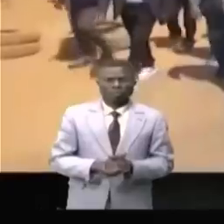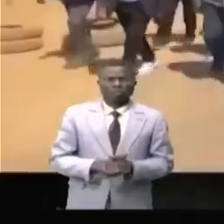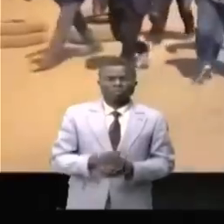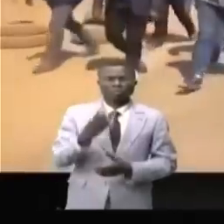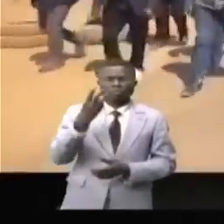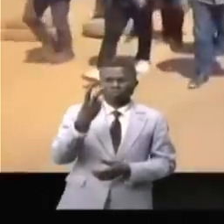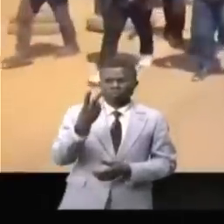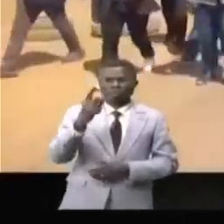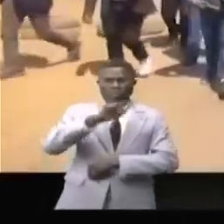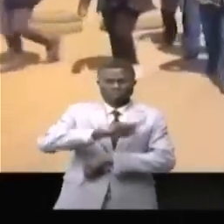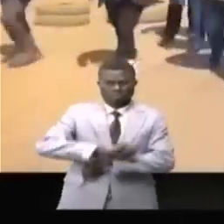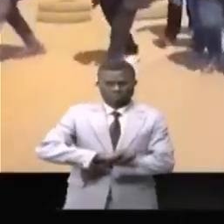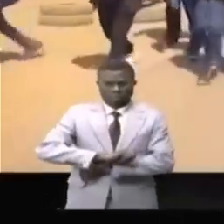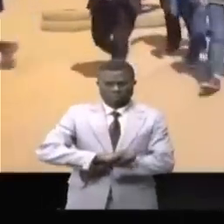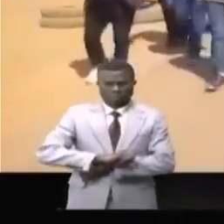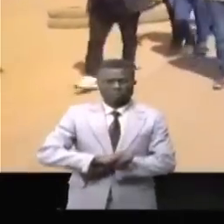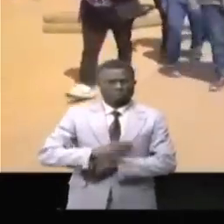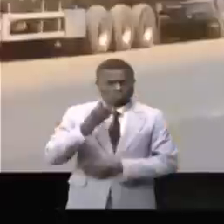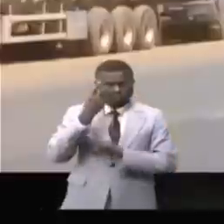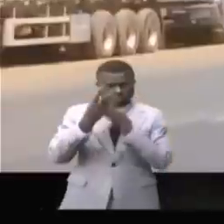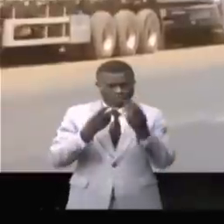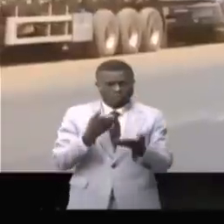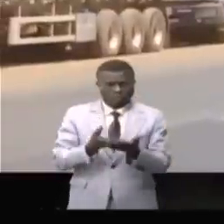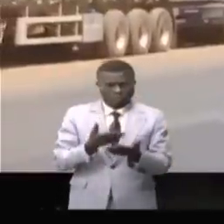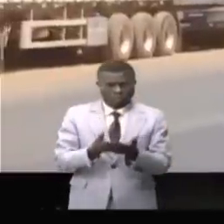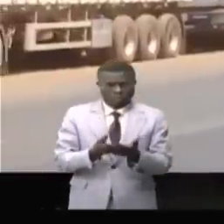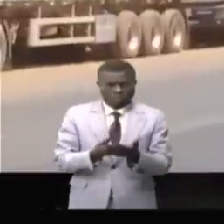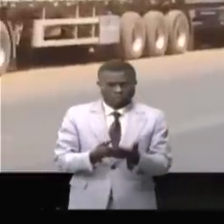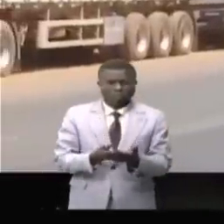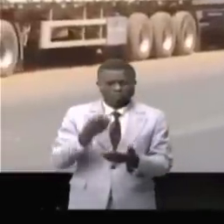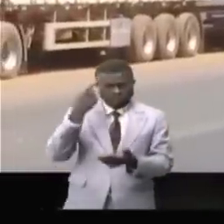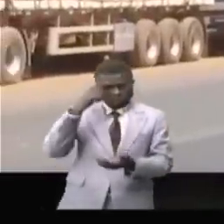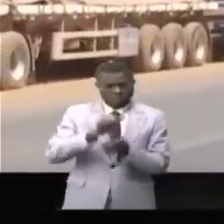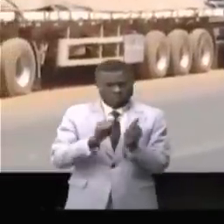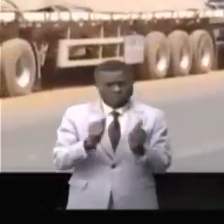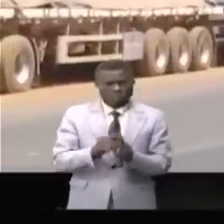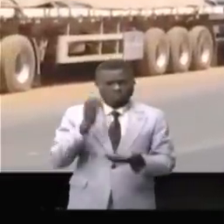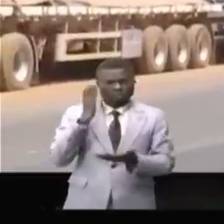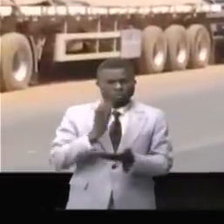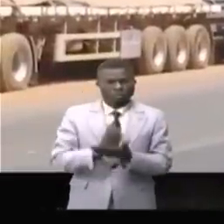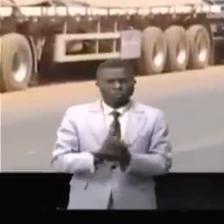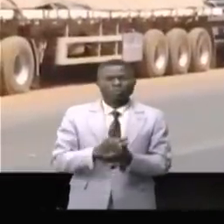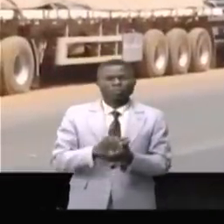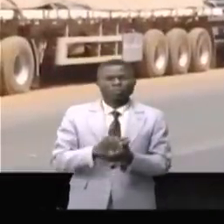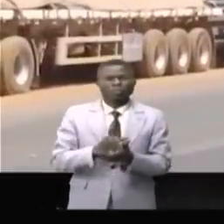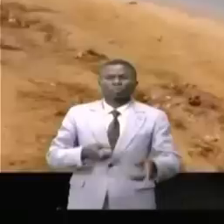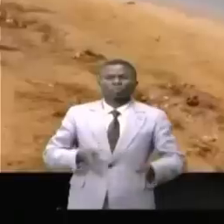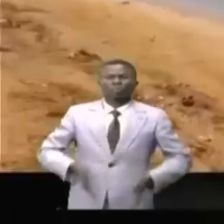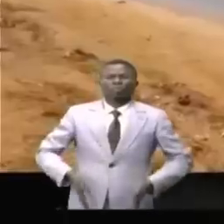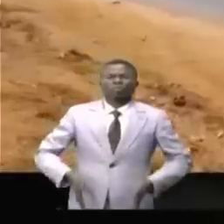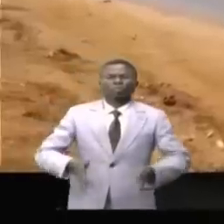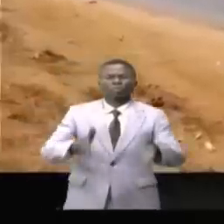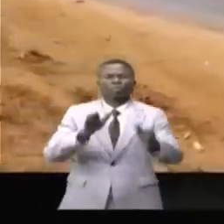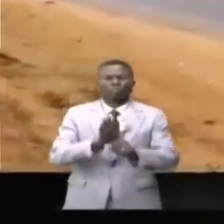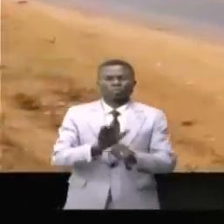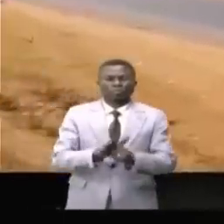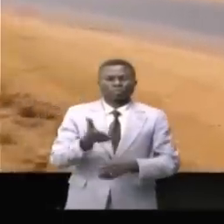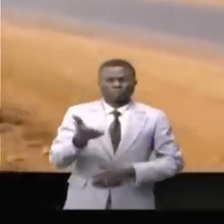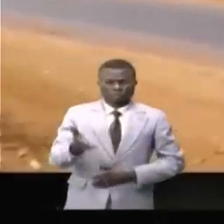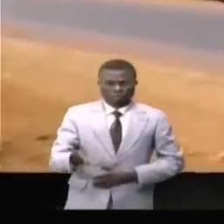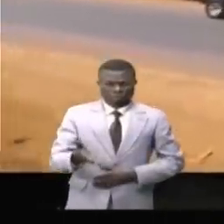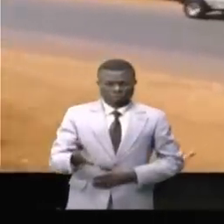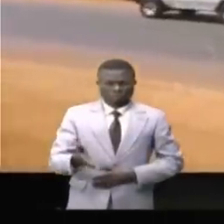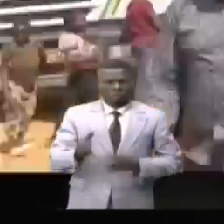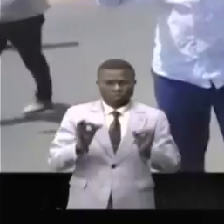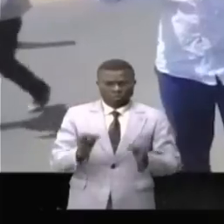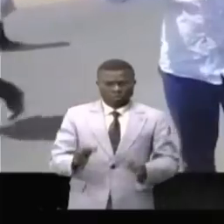48 heures. Jacques Ablakato a voulu ainsi fixer les choses pour une fluidité pérenne sur cette route porte d'entrée des sorties de la RDC vers l'Afrique